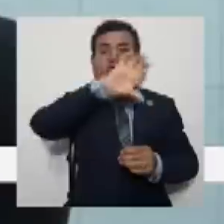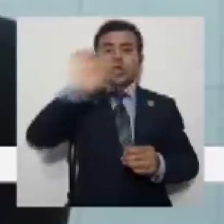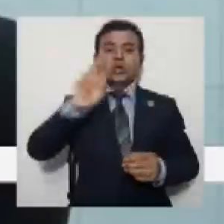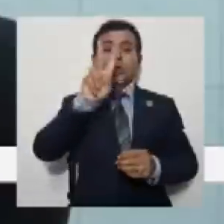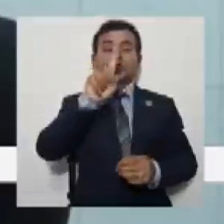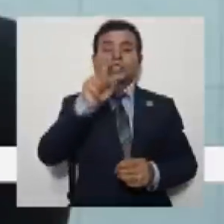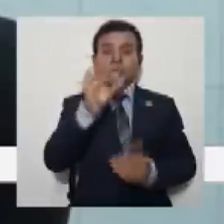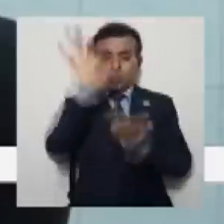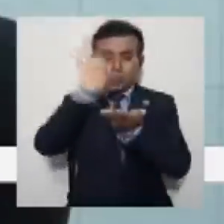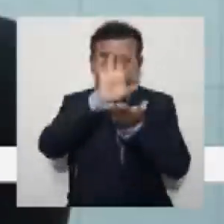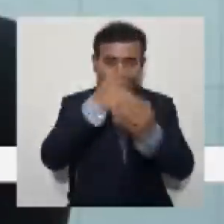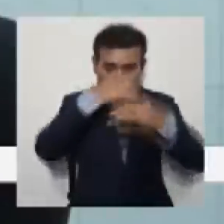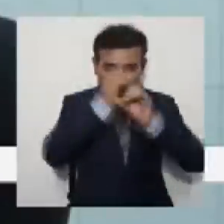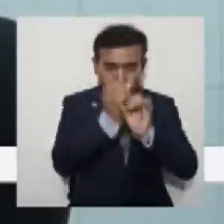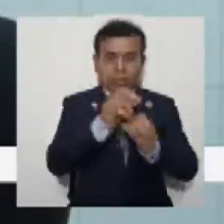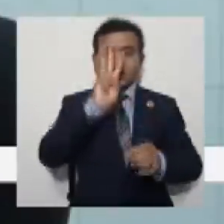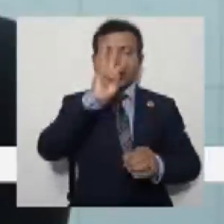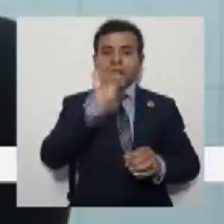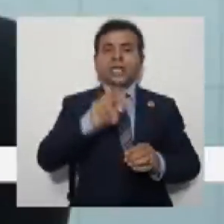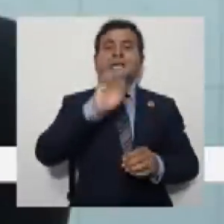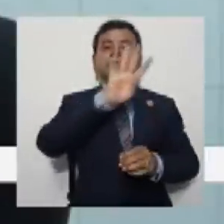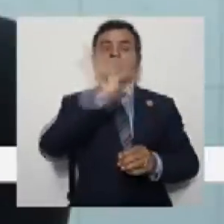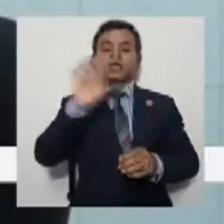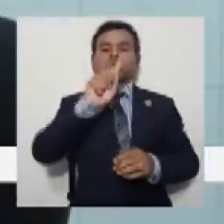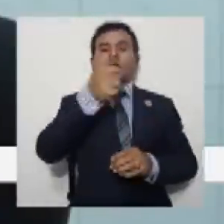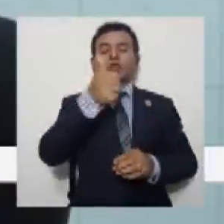3416টি, যা গতকালের তুলনায় নমুনা সংগ্রহ